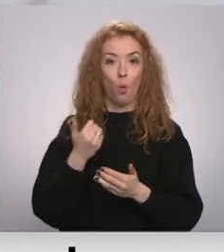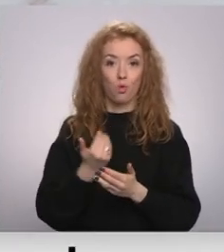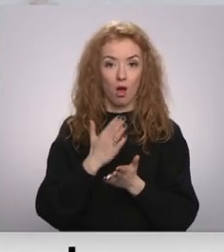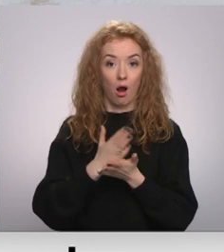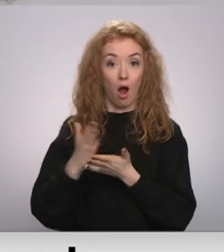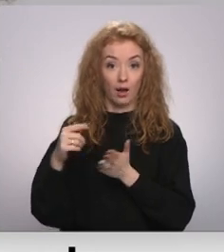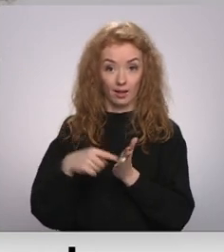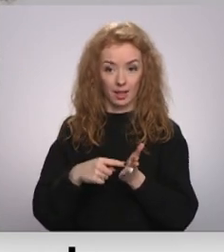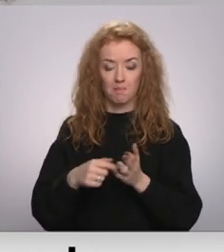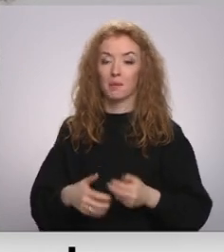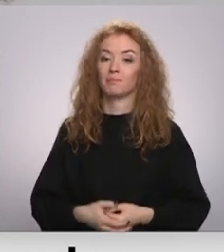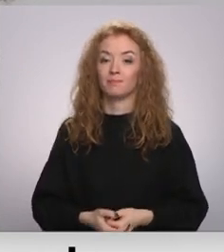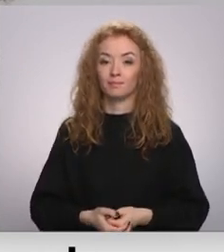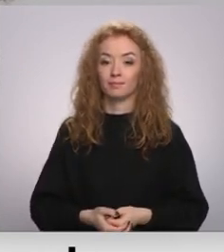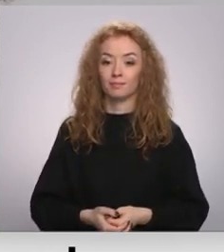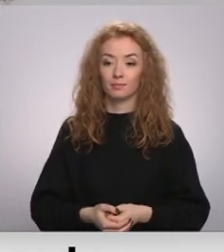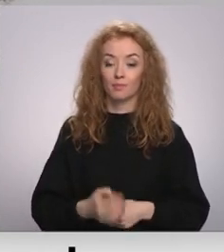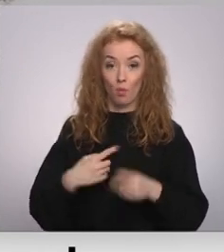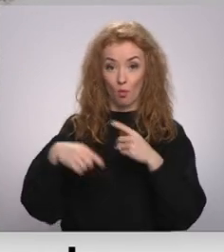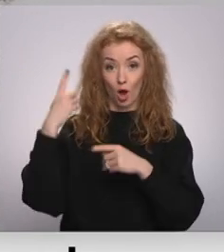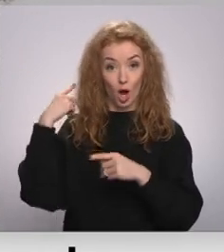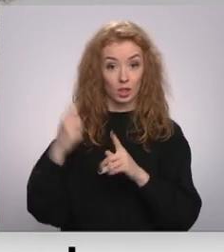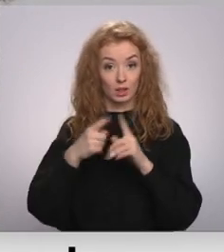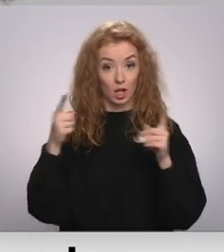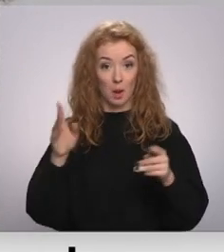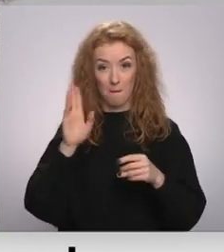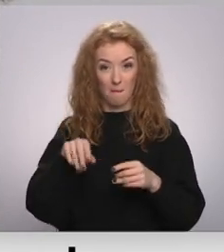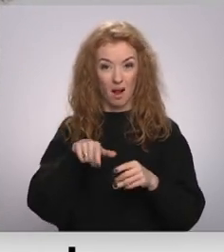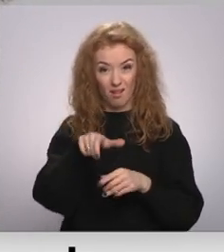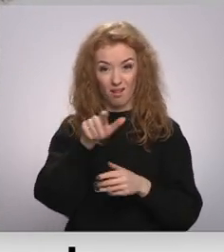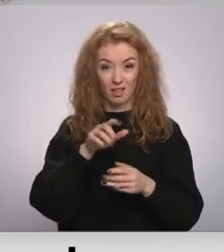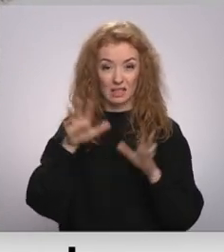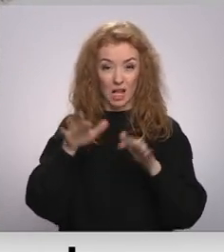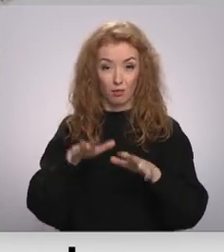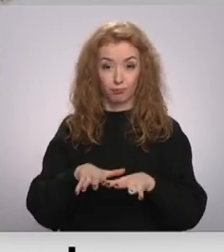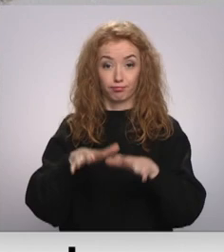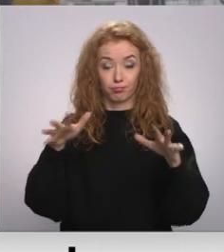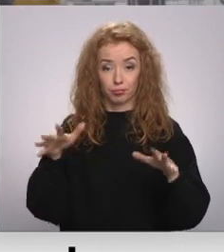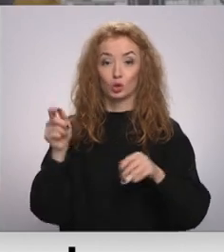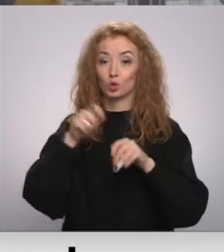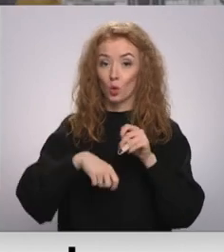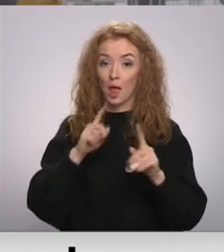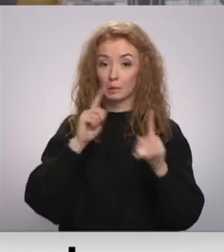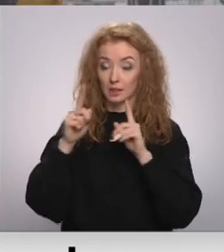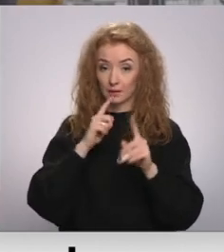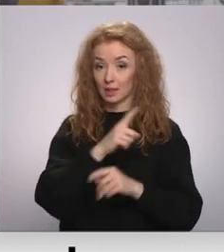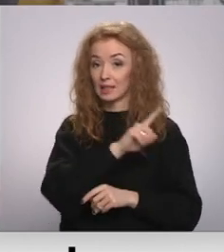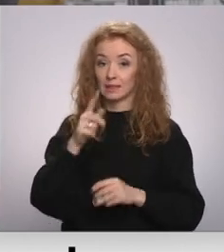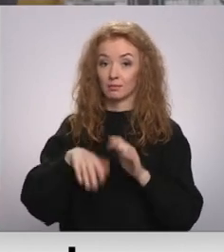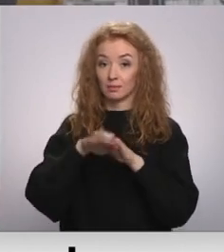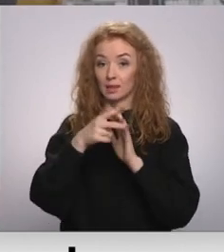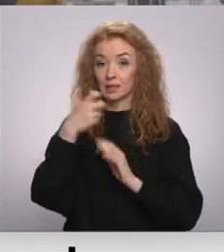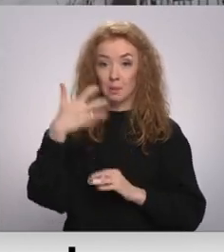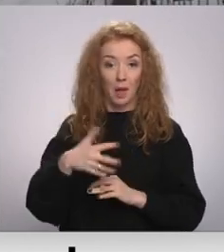ieltīrīšanas kārtība. Pagājušajā sezonā par netīrītu ietvi Rīgā varēja sodīt ar administratīvo sodu līdz 350